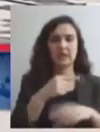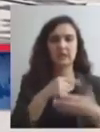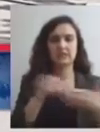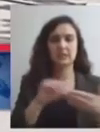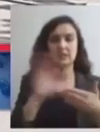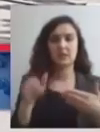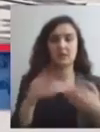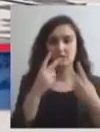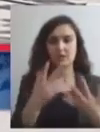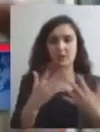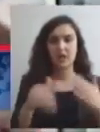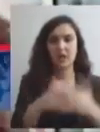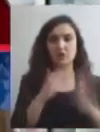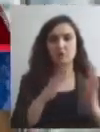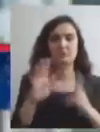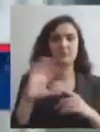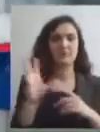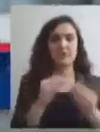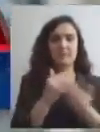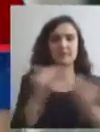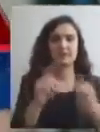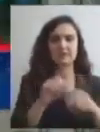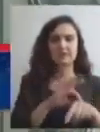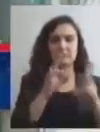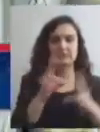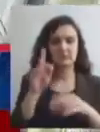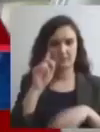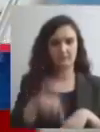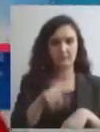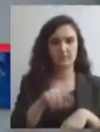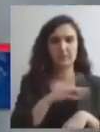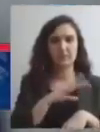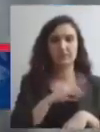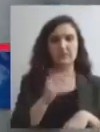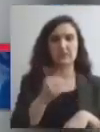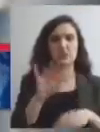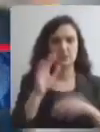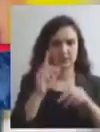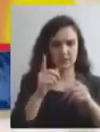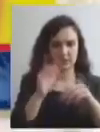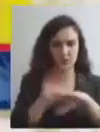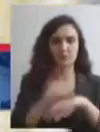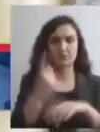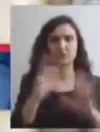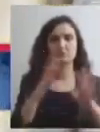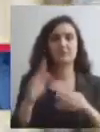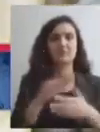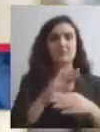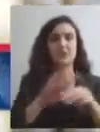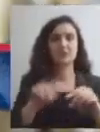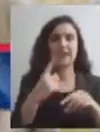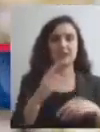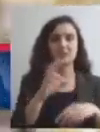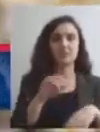გამოვლენილი ახალი შემთხვევებიდან ყველა მათგანის ინფიცირების წყარო ცნობილია. თეთრიწყაროში დადასტურებული ერთი შემთხვევის გარდა, ერთი ბოლნის,